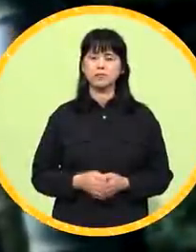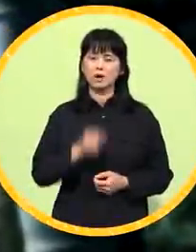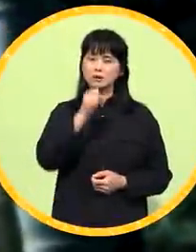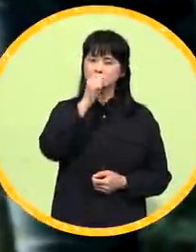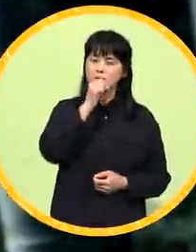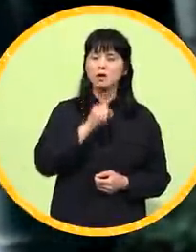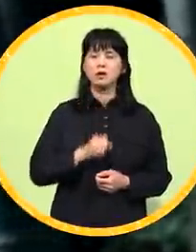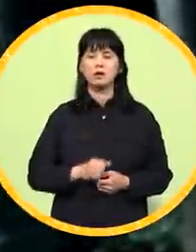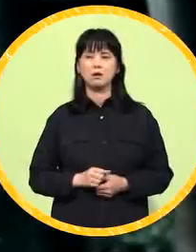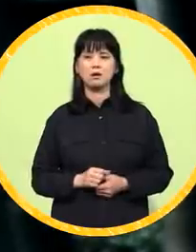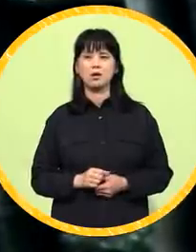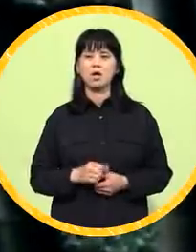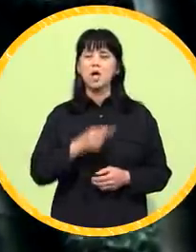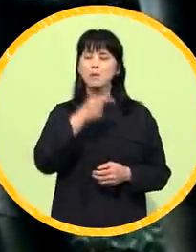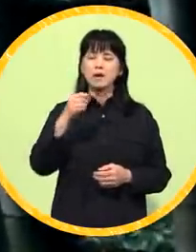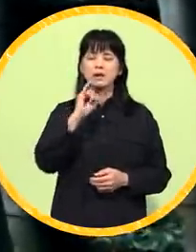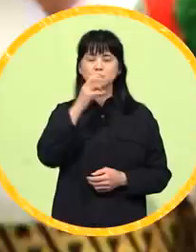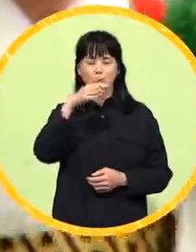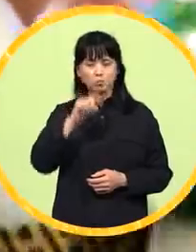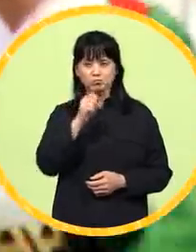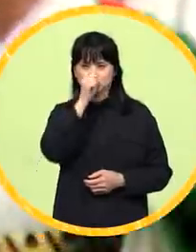入ってもいいですよ